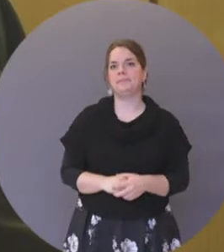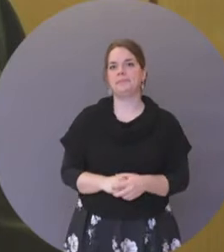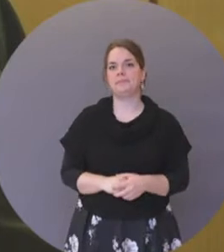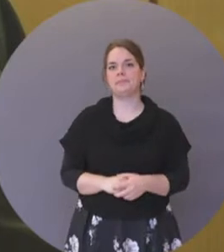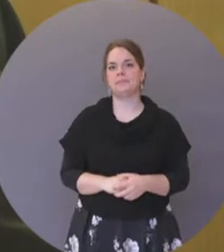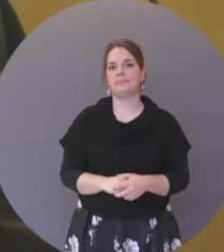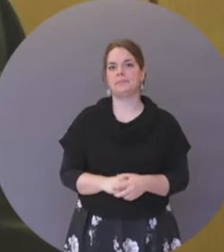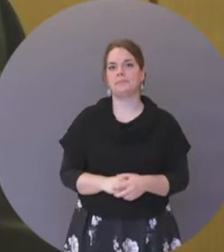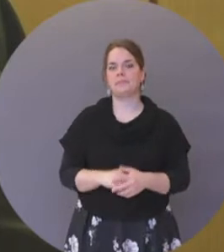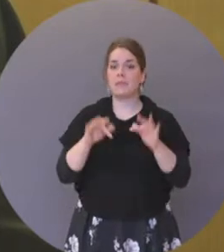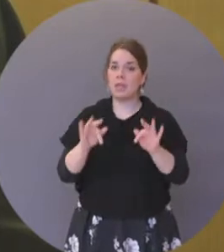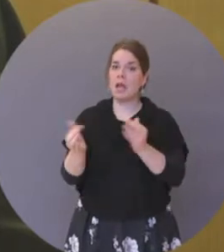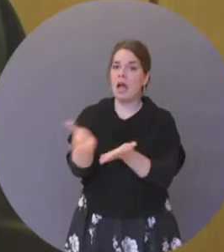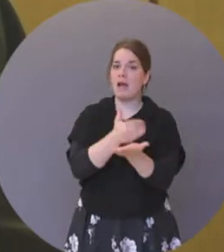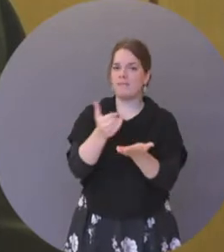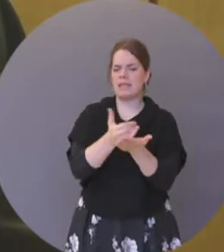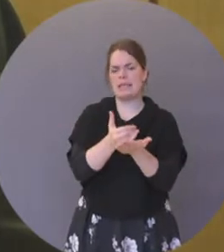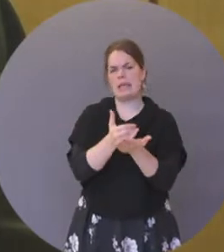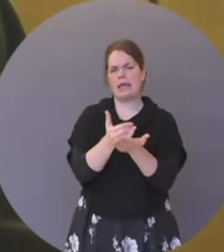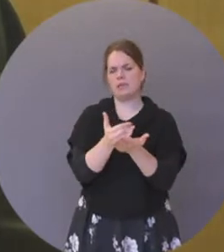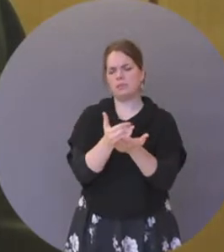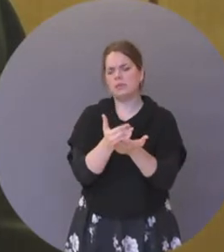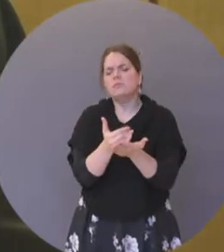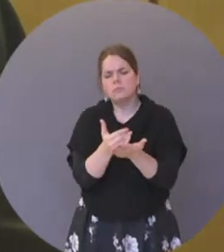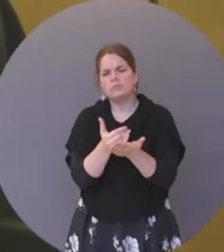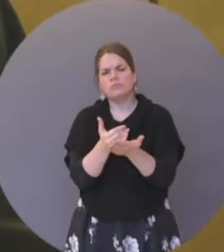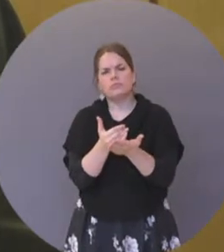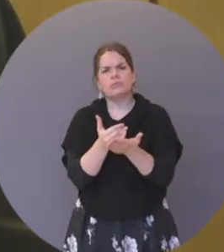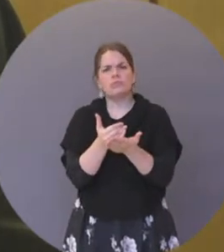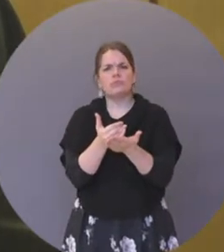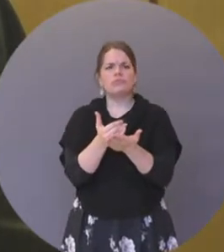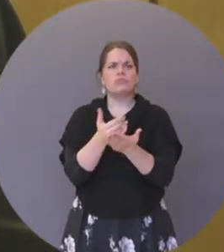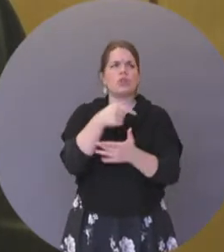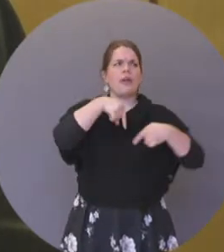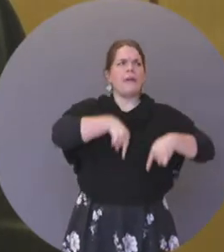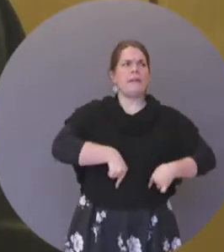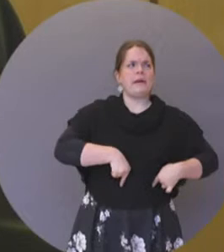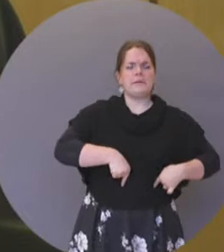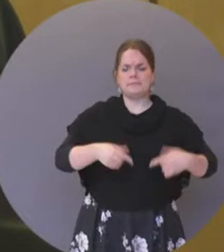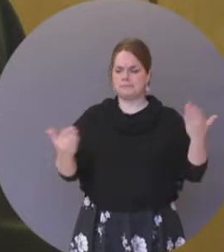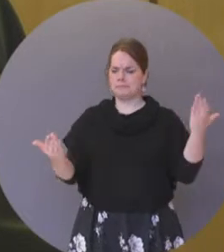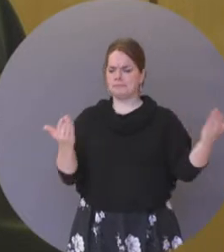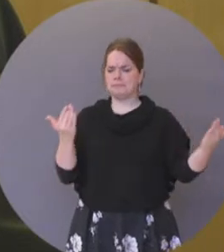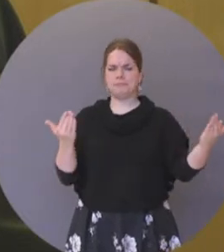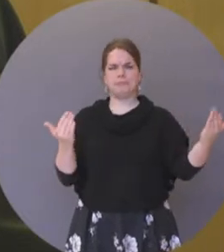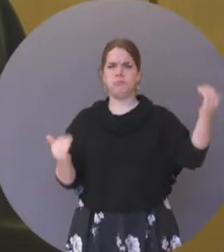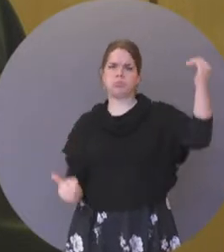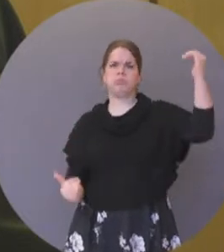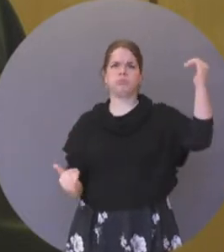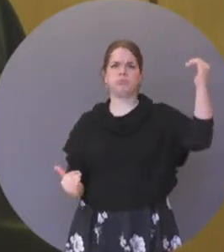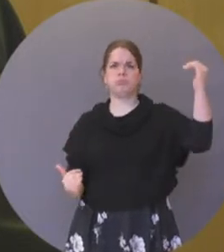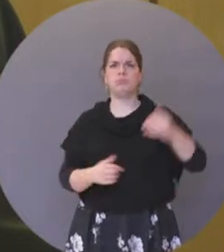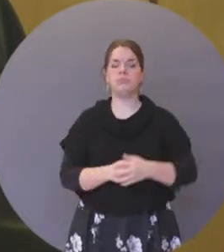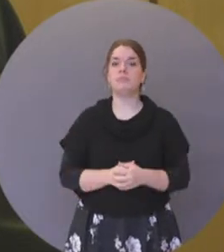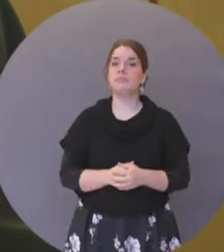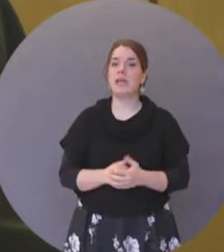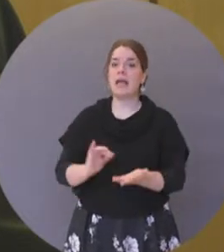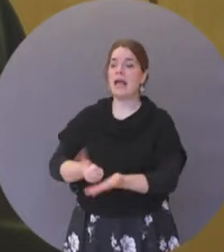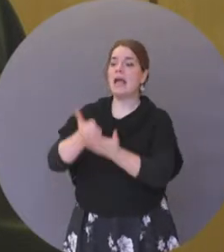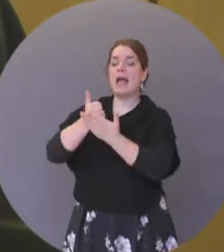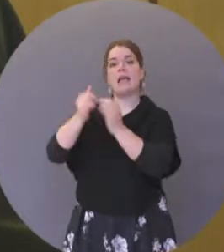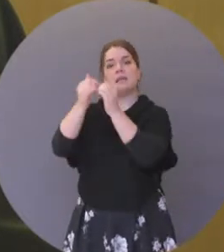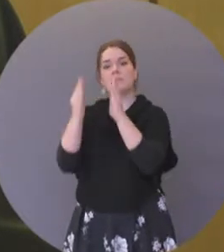la réalité bien différente de ce que nous dit la communication gouvernementale pour une aide à domicile le salaire moyen